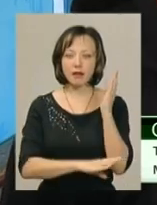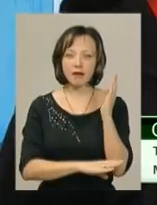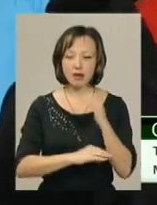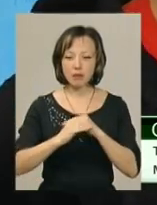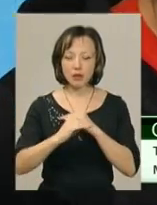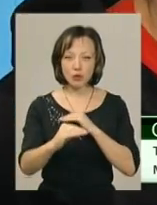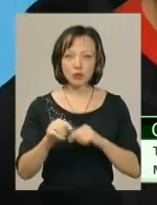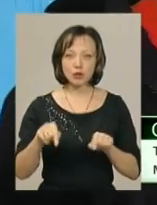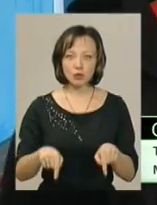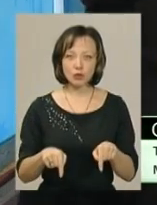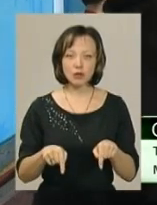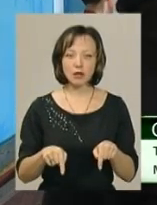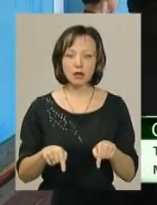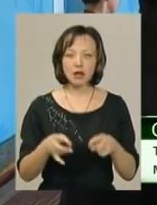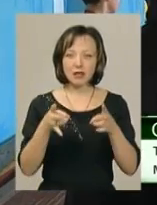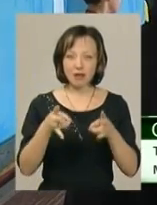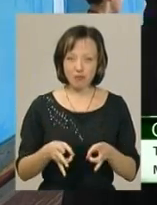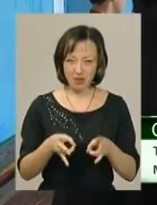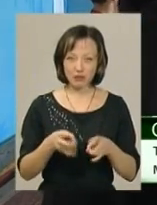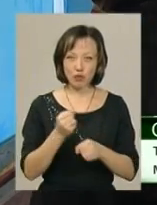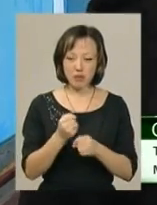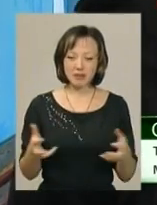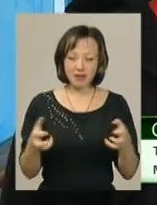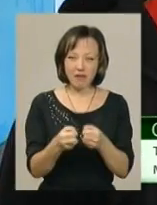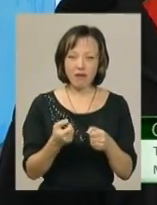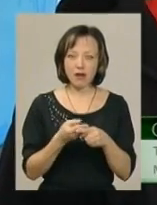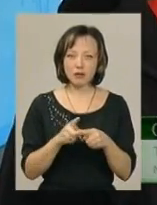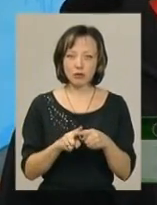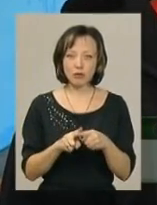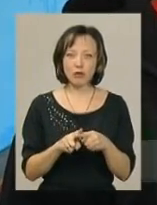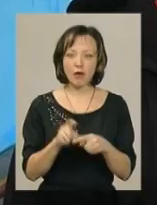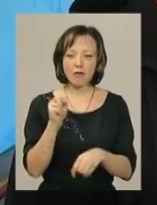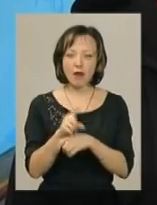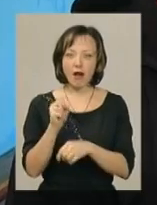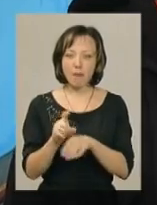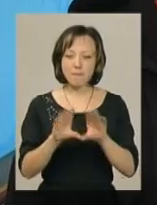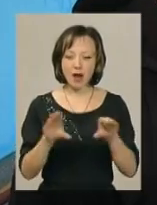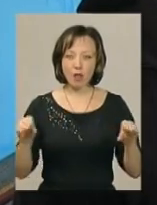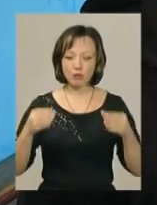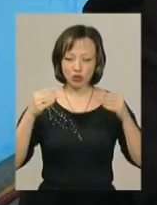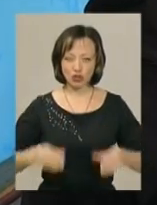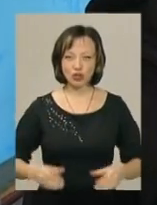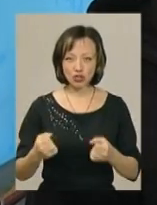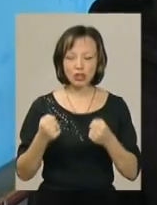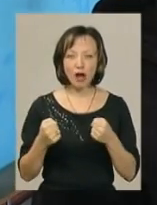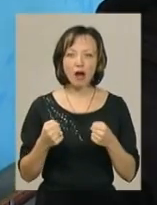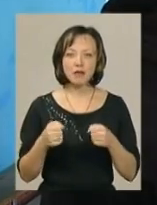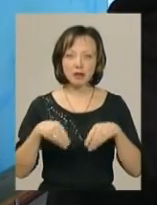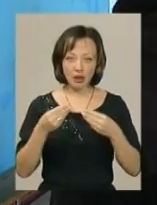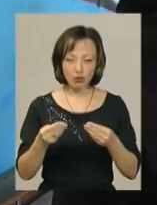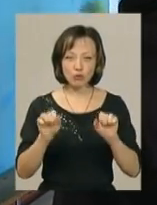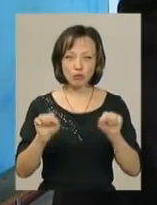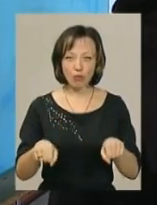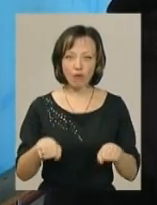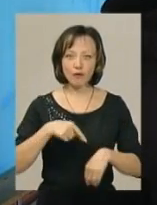підлозі, тут досить травматично робити захвати, тому вправи з палароновими щитами, вони дають